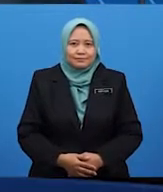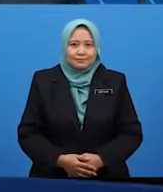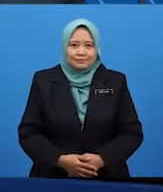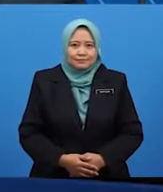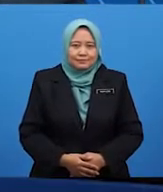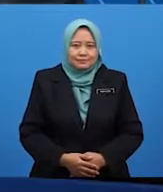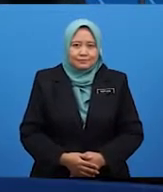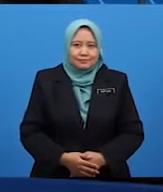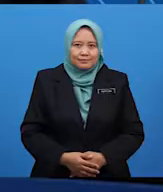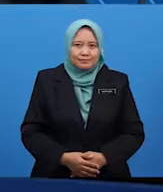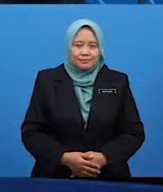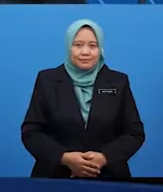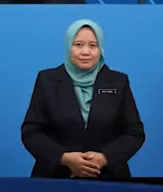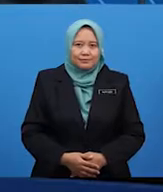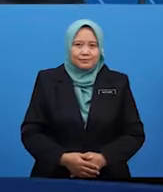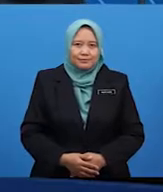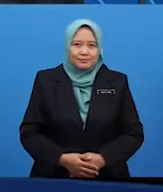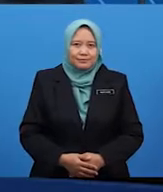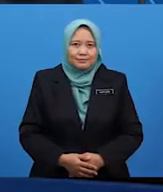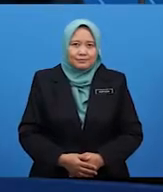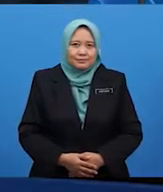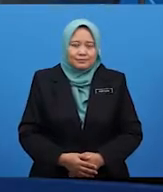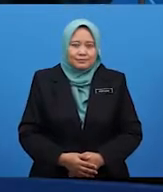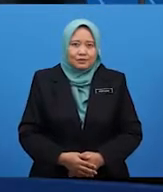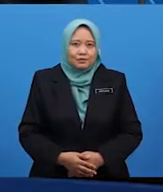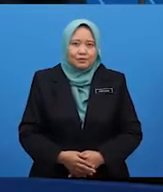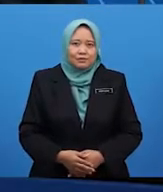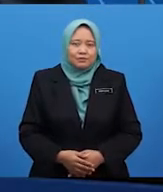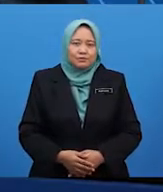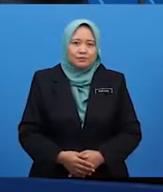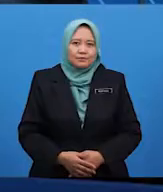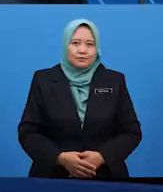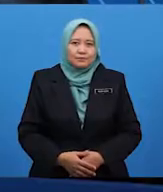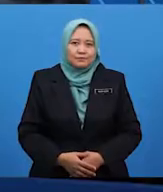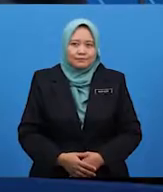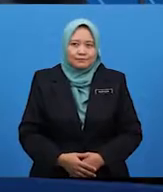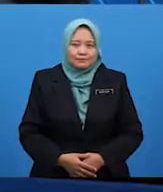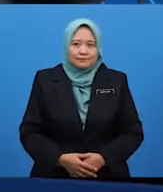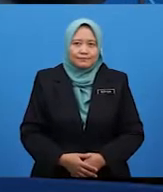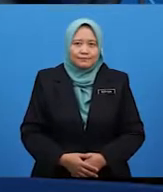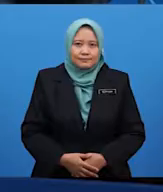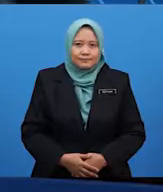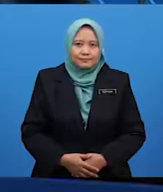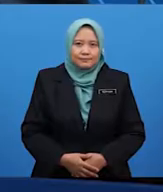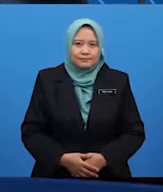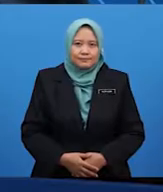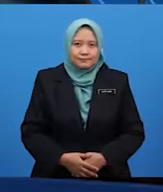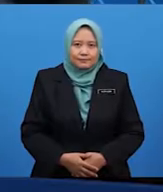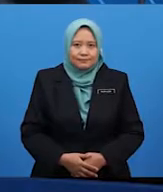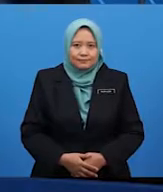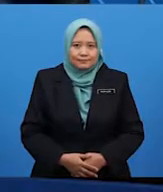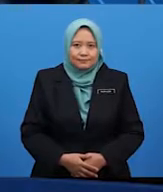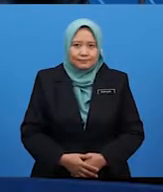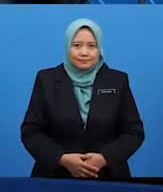RPPWS. Pelajar-pelajar, RPPWS iaitu ruang peredaran udara, pencahayaan, warna